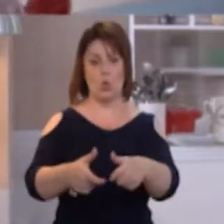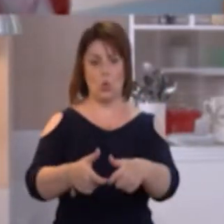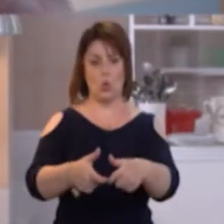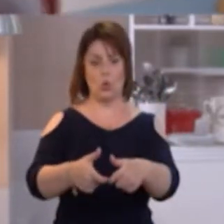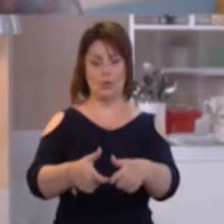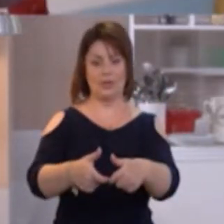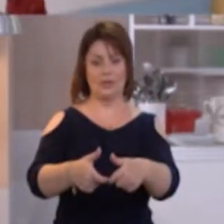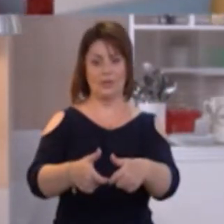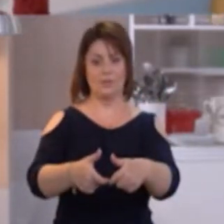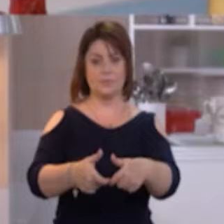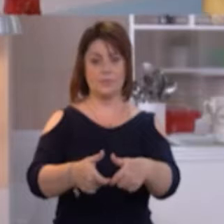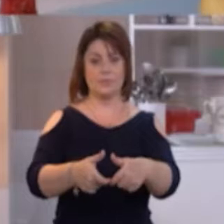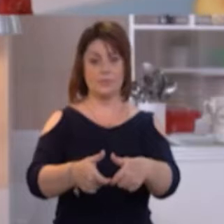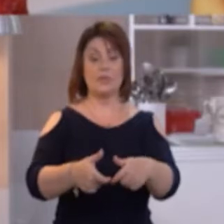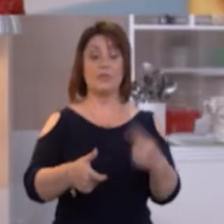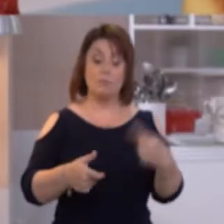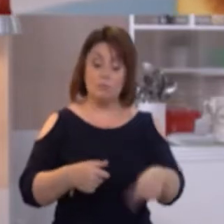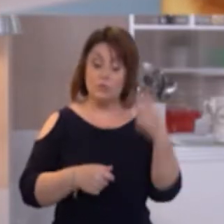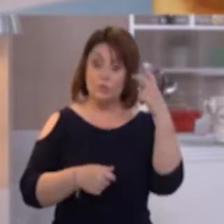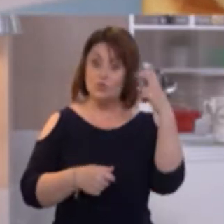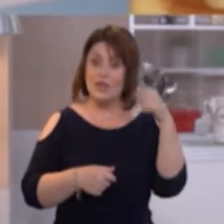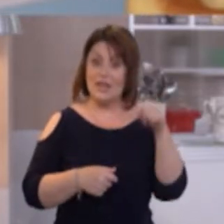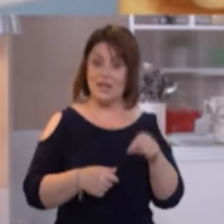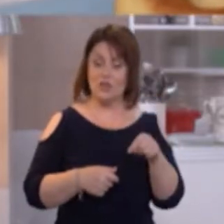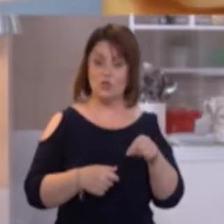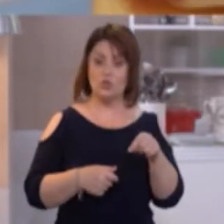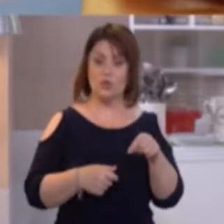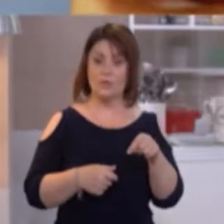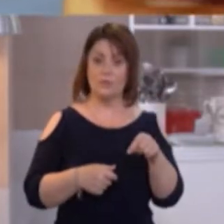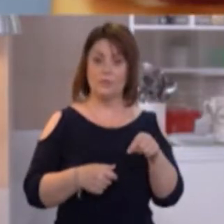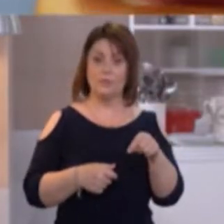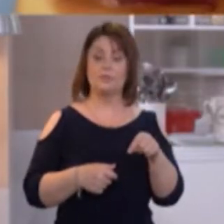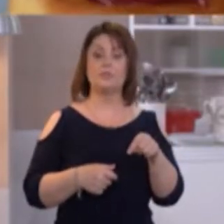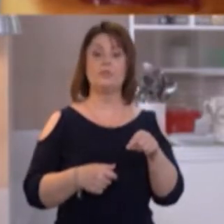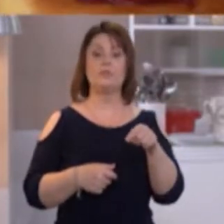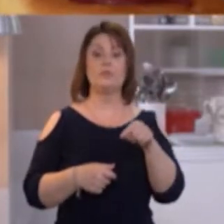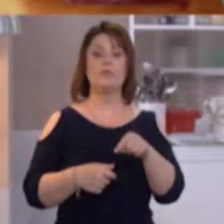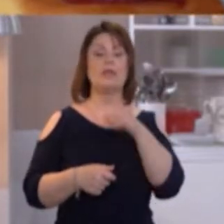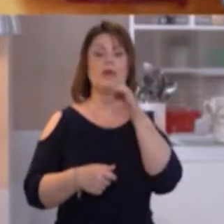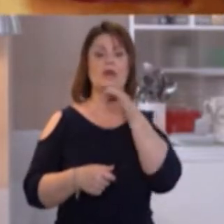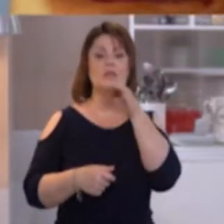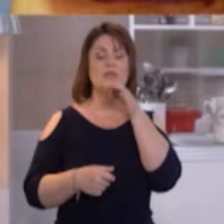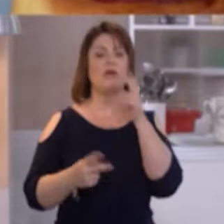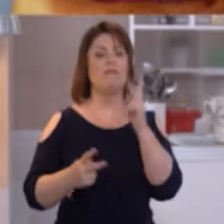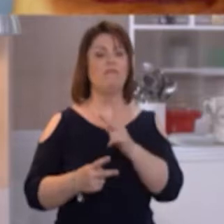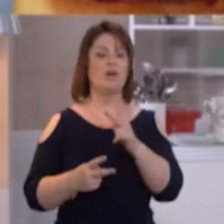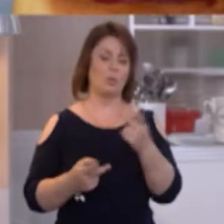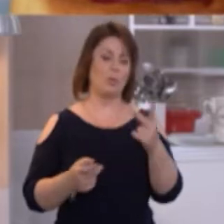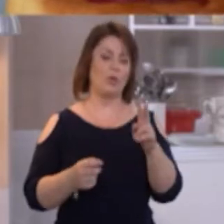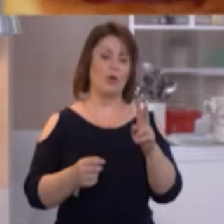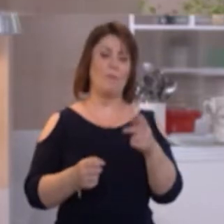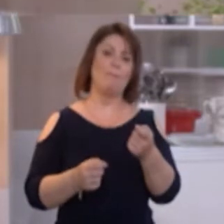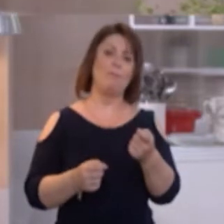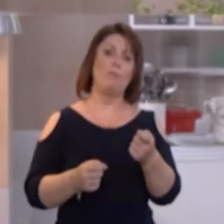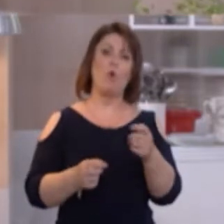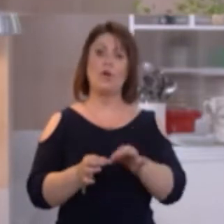con queste ciliegie, che sono una confettura, tra virgolette, perché hanno bollito solo 20 minuti, no? Certo. Per cui sono ancora con